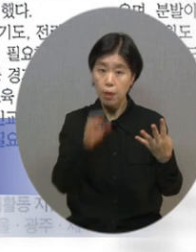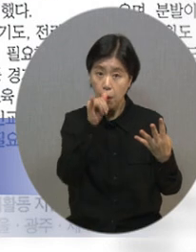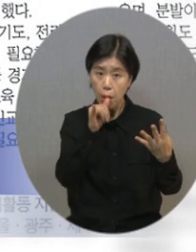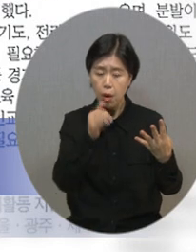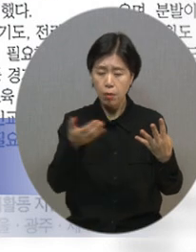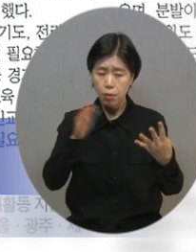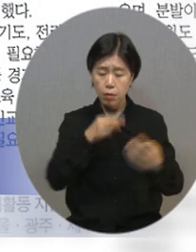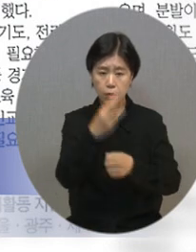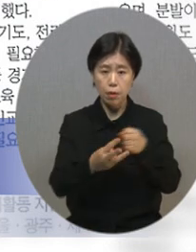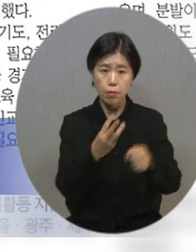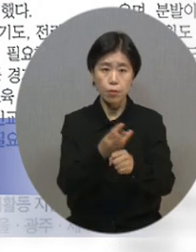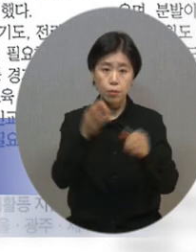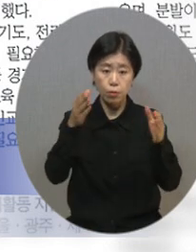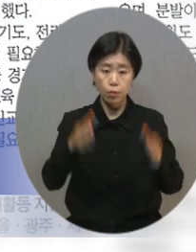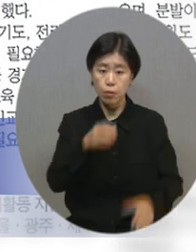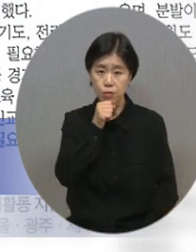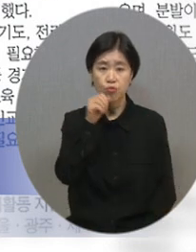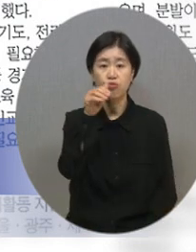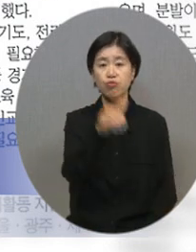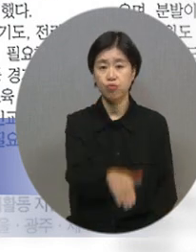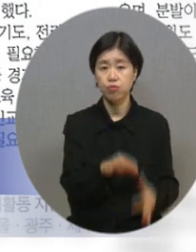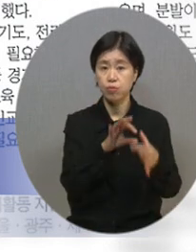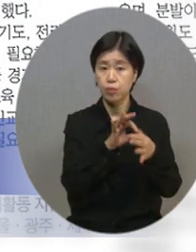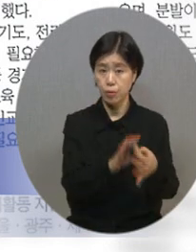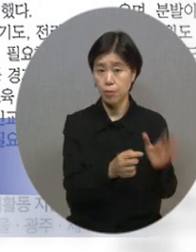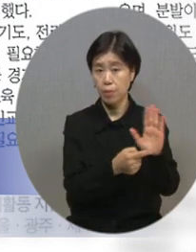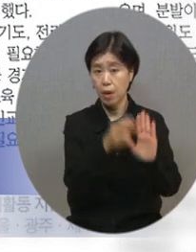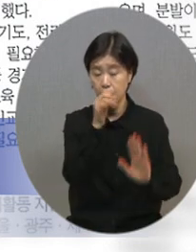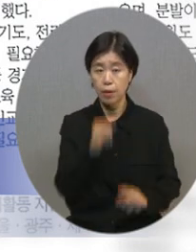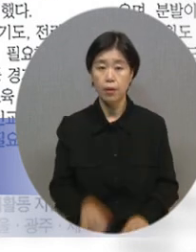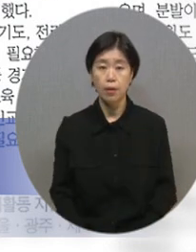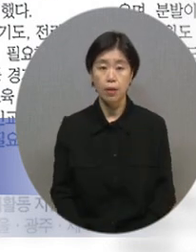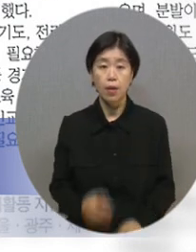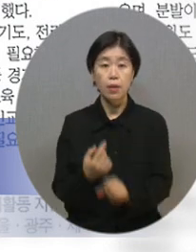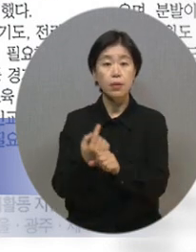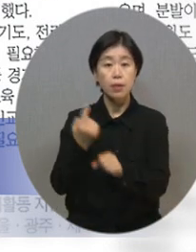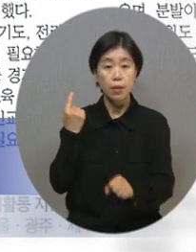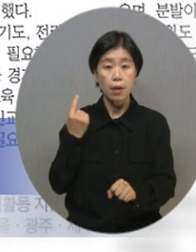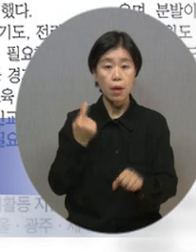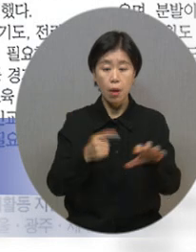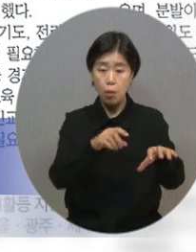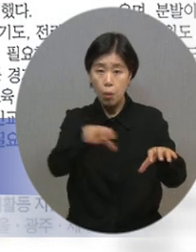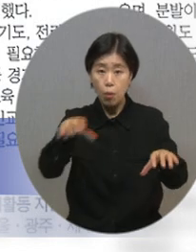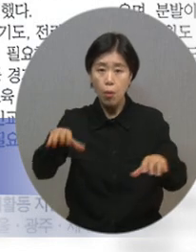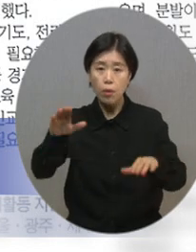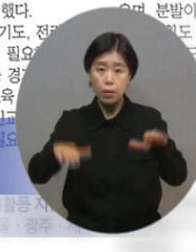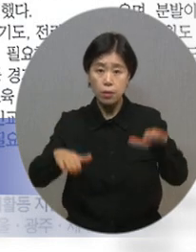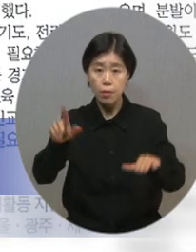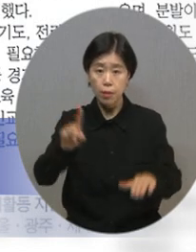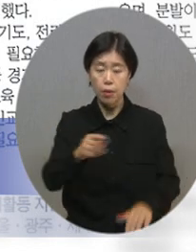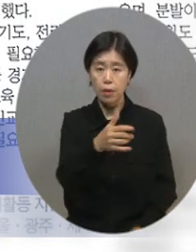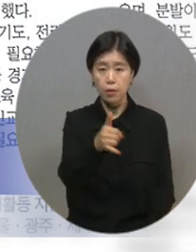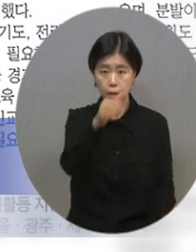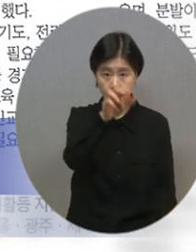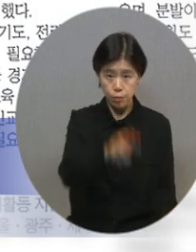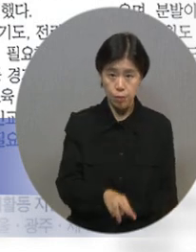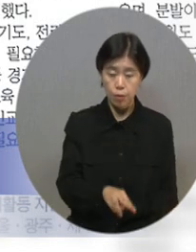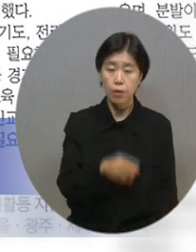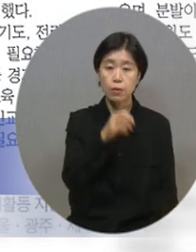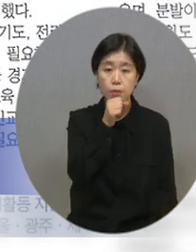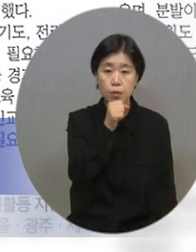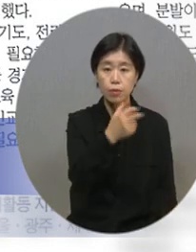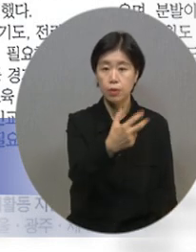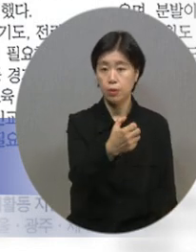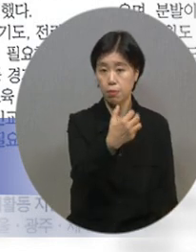3년 연속 하락하고 있는 것으로 나타났는데요 특히 지난해 지역간 격차는 세종이 78점으로 가장